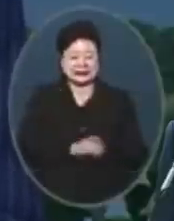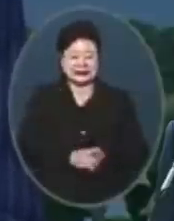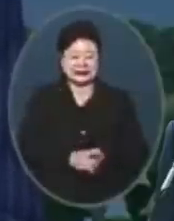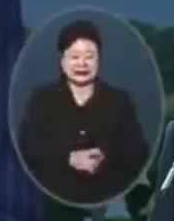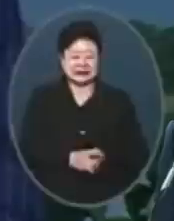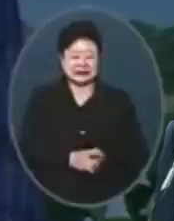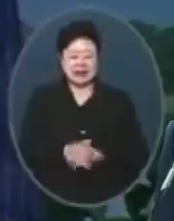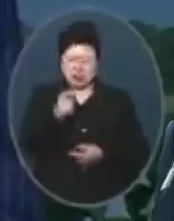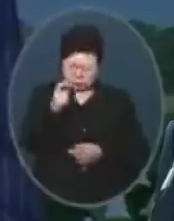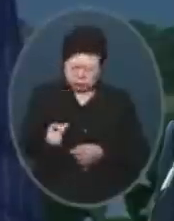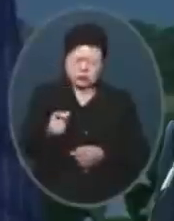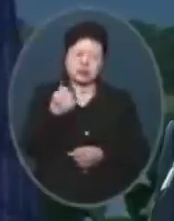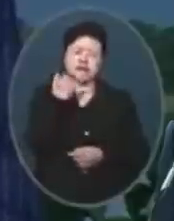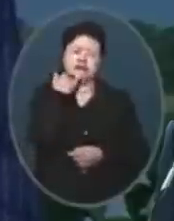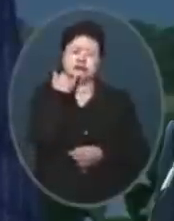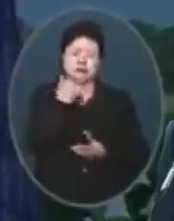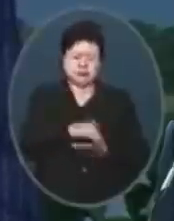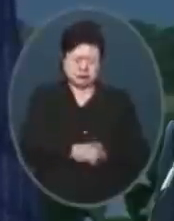튼튼합니다.